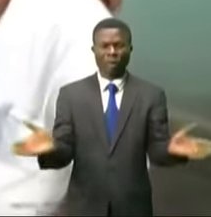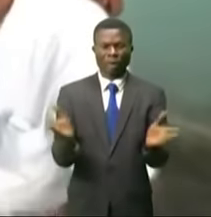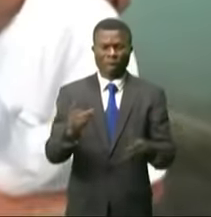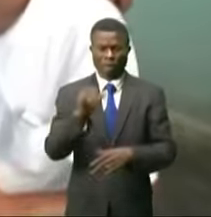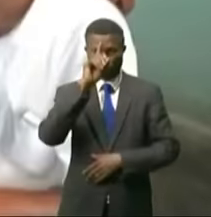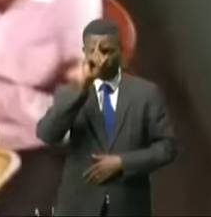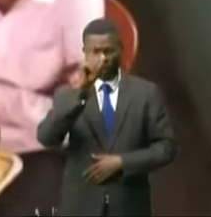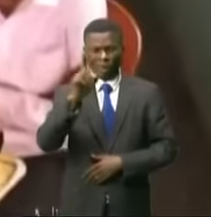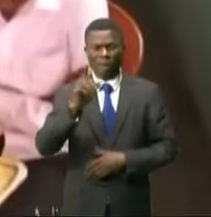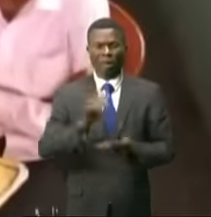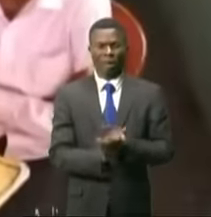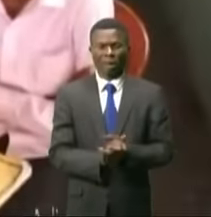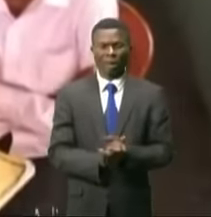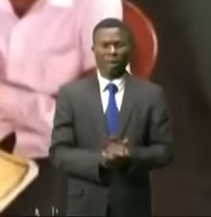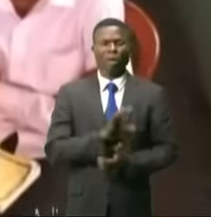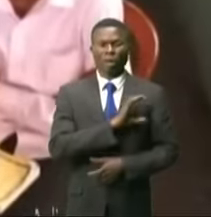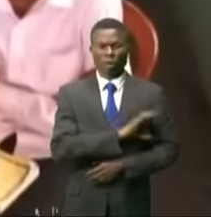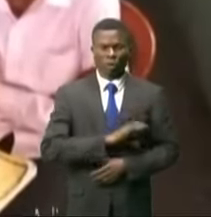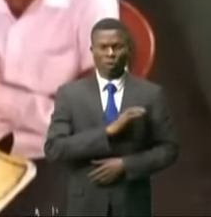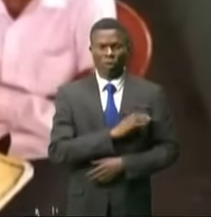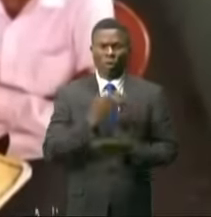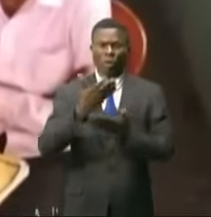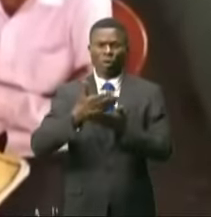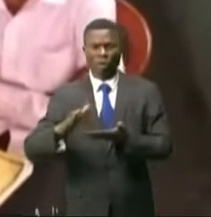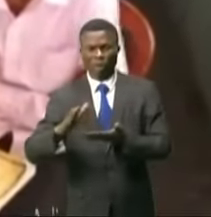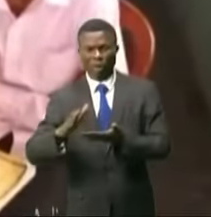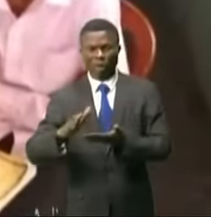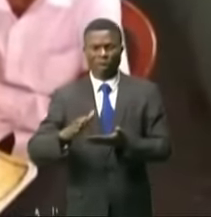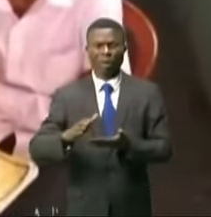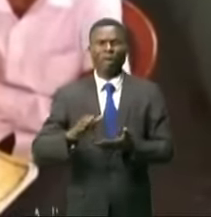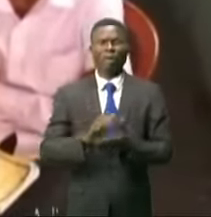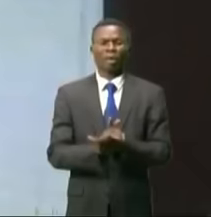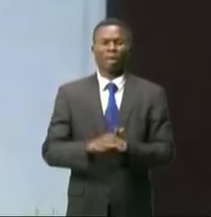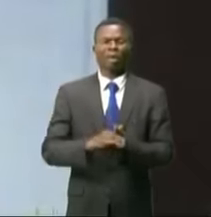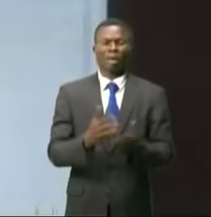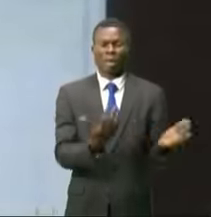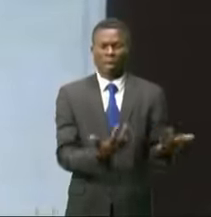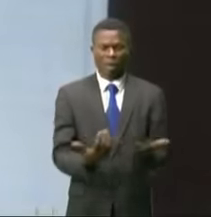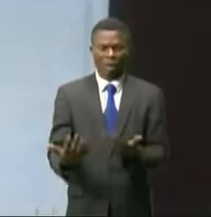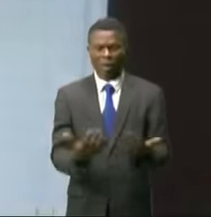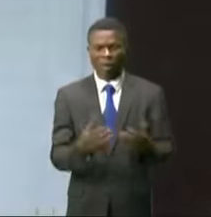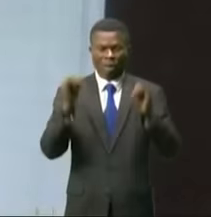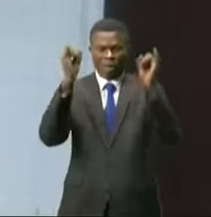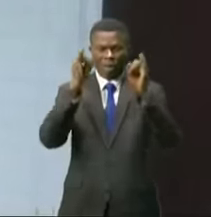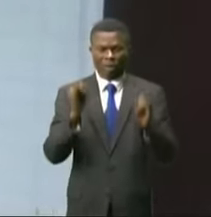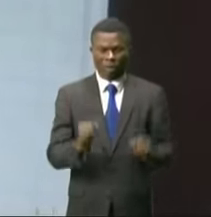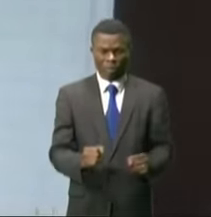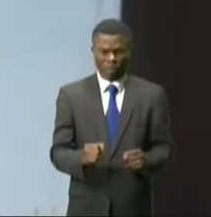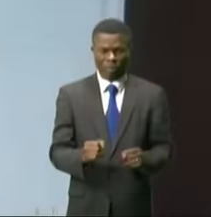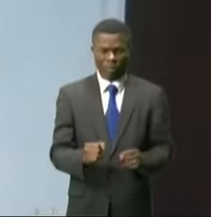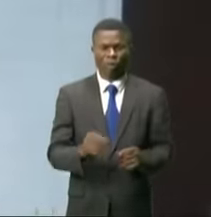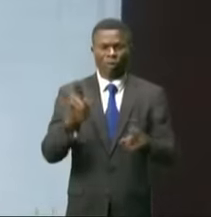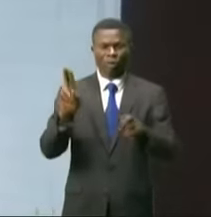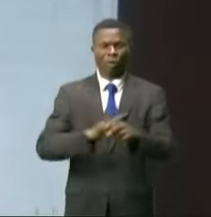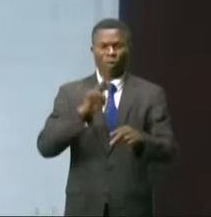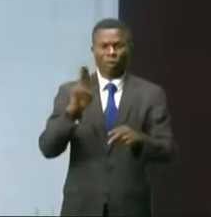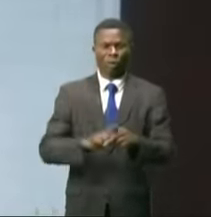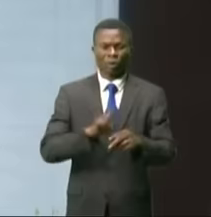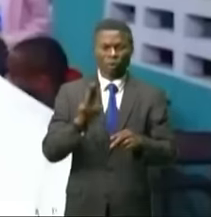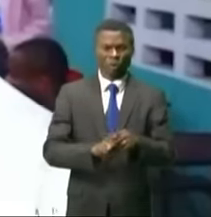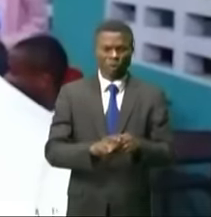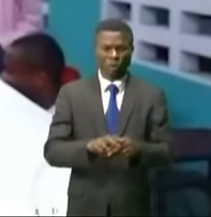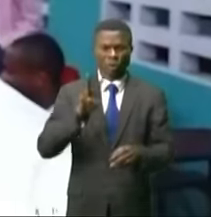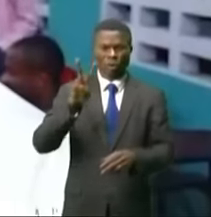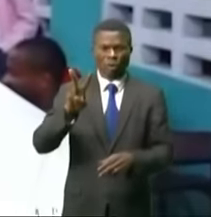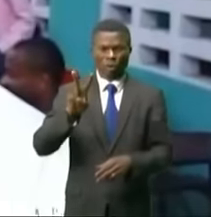des capacités comportant une partie sur l'initiation à l'informatique, à Excel et à l'utilisation des Microsoft